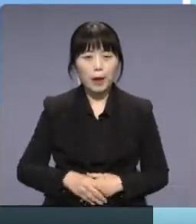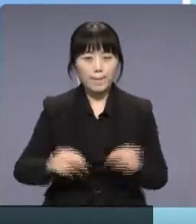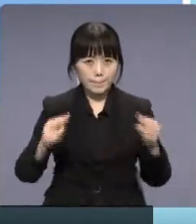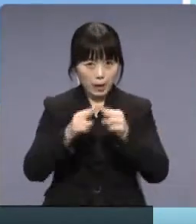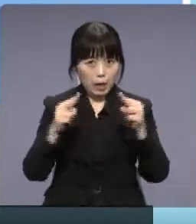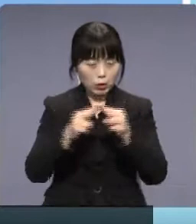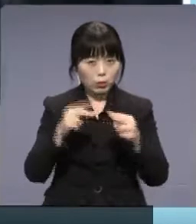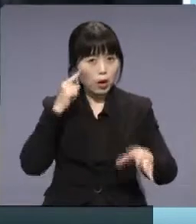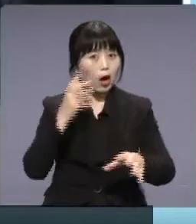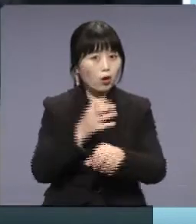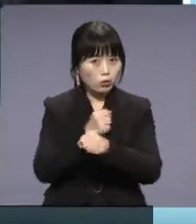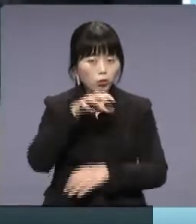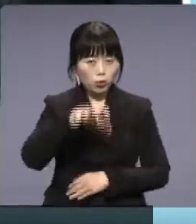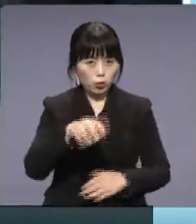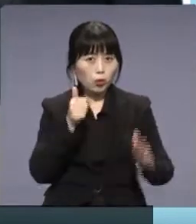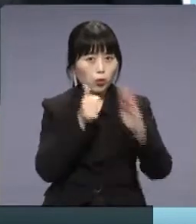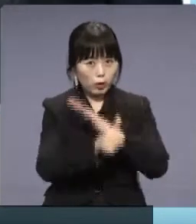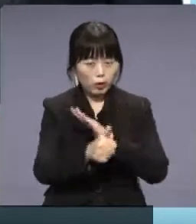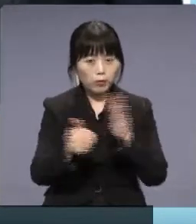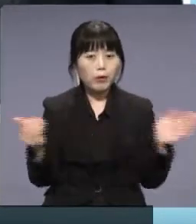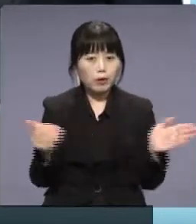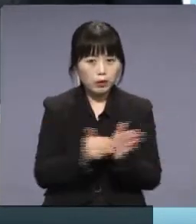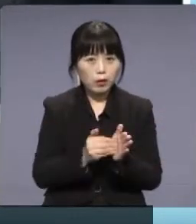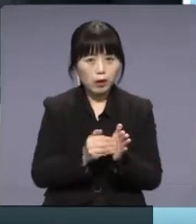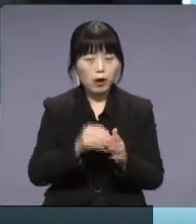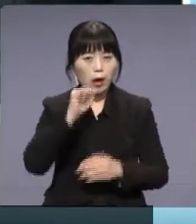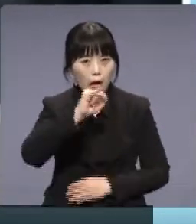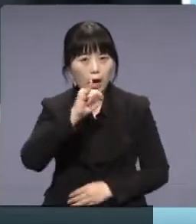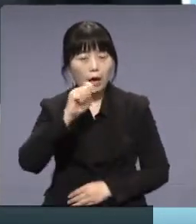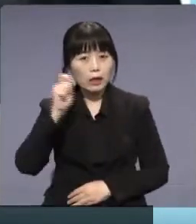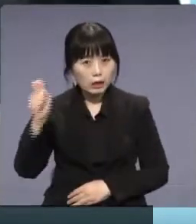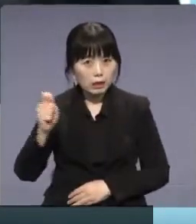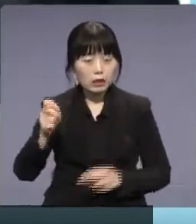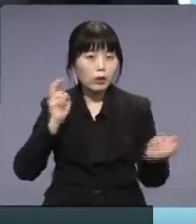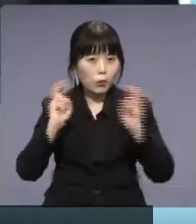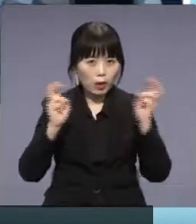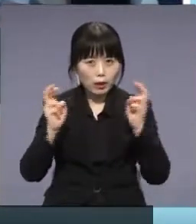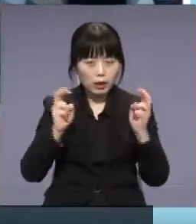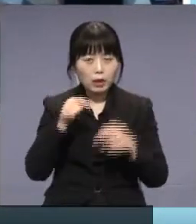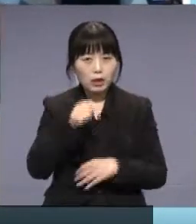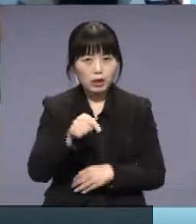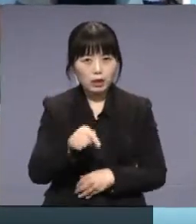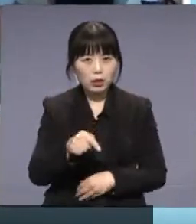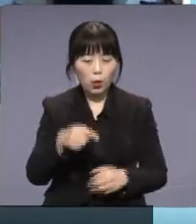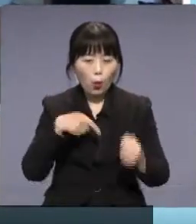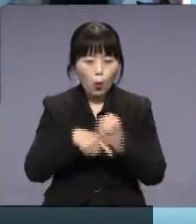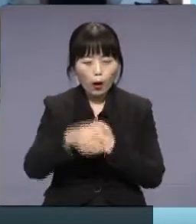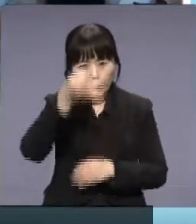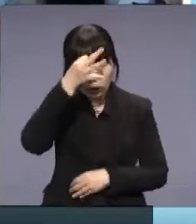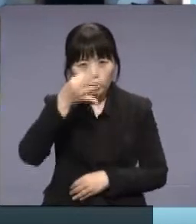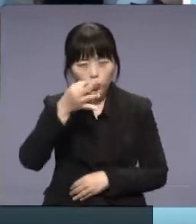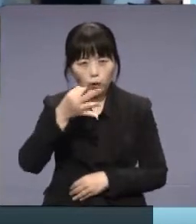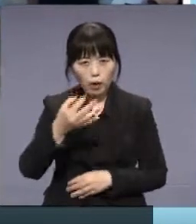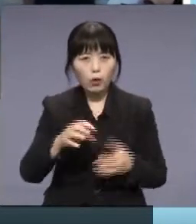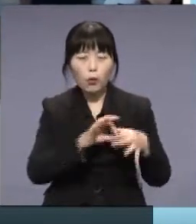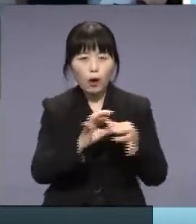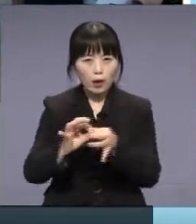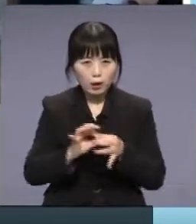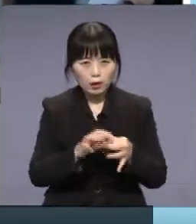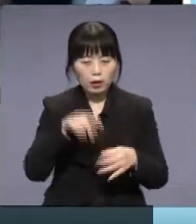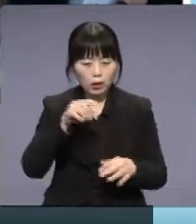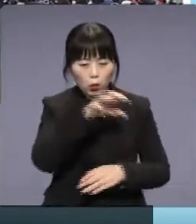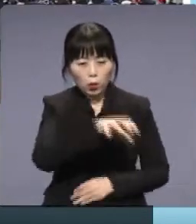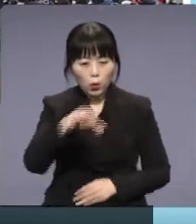연구소 를 갔었어요. 예. 그리고 이제 IT 회사 뭐 이런 것들, 그러니까 과학 기술과 관계된 그런